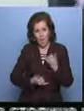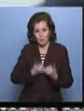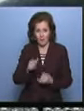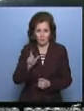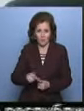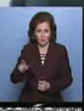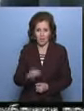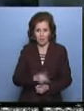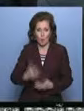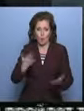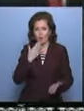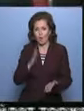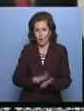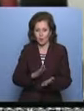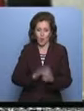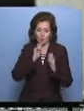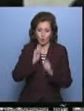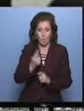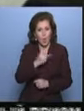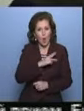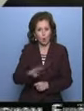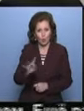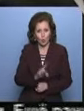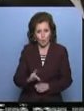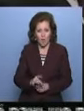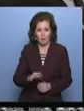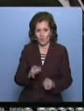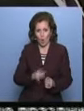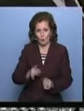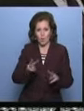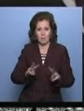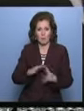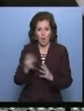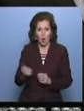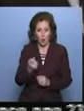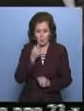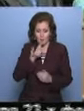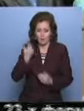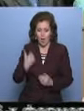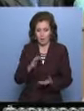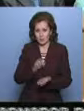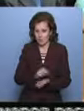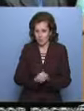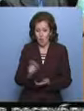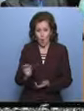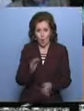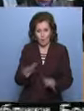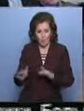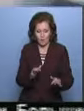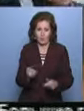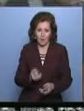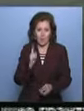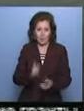Большие гранты в 1 000 000 рублей им вручили накануне в региональном Минсельхозе. Все они недавно занялись сельским хозяйством и подали заявку на